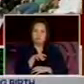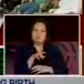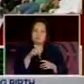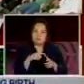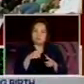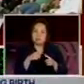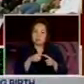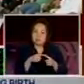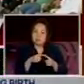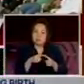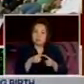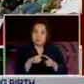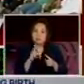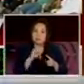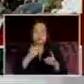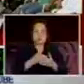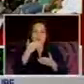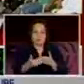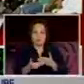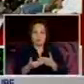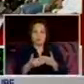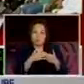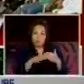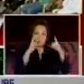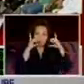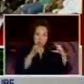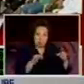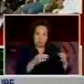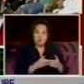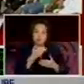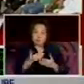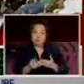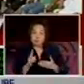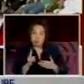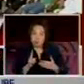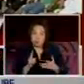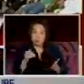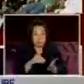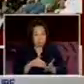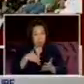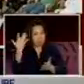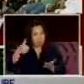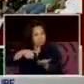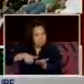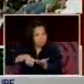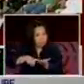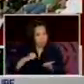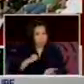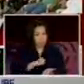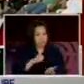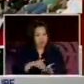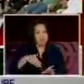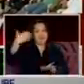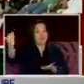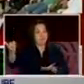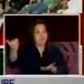katuparan o anong susunod sa ating desisyon. Ulit ba mananalo tayo sa botohan? Panalo na tayo sa